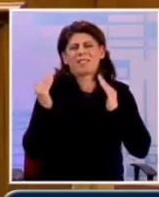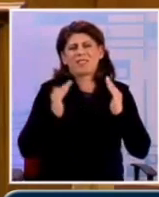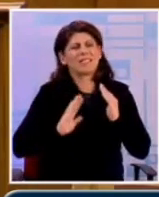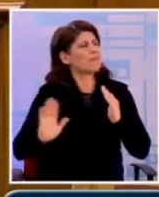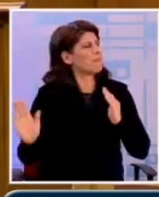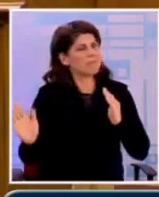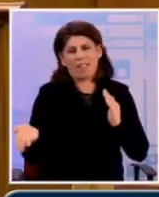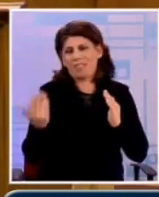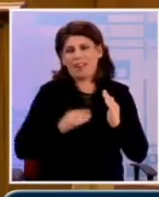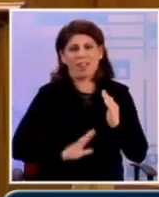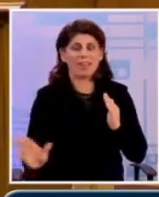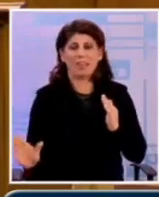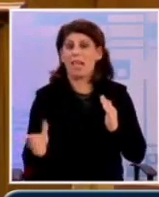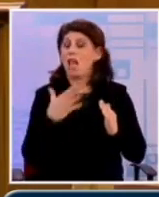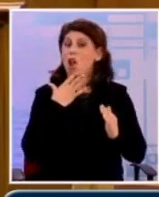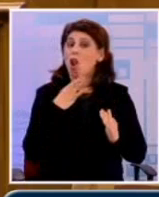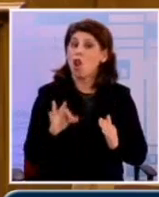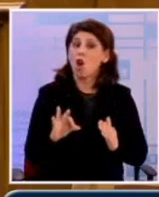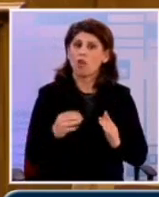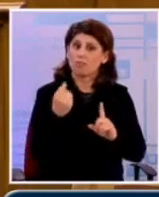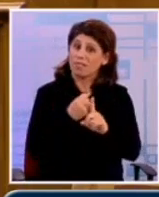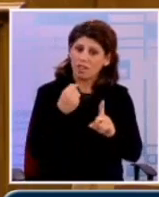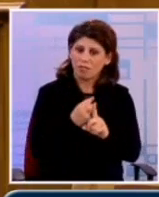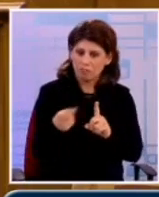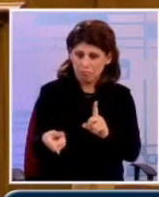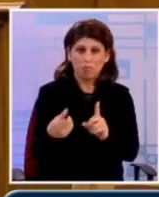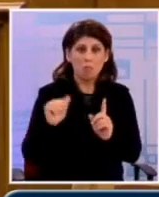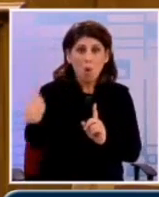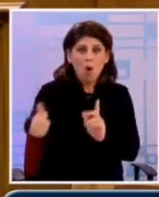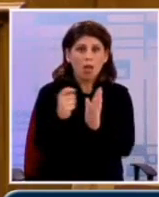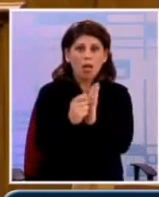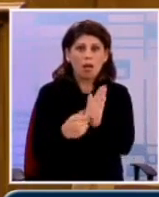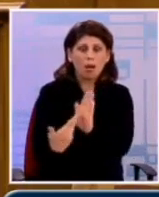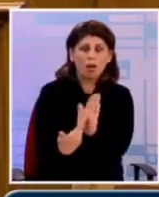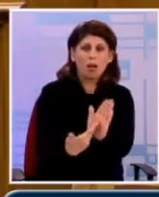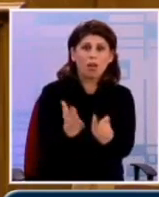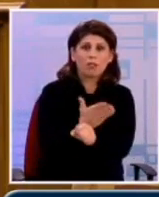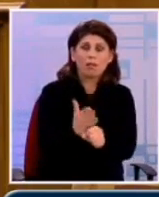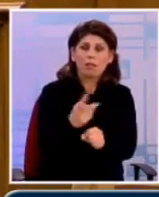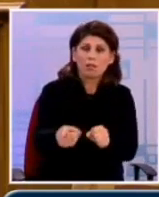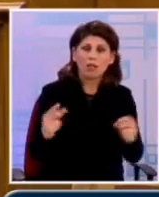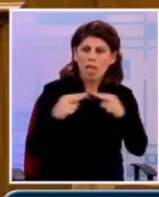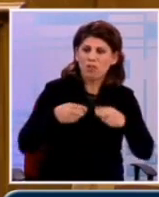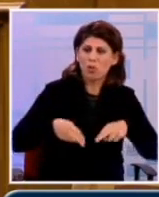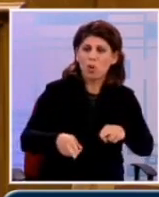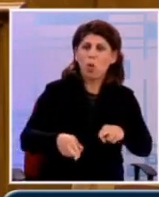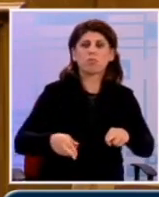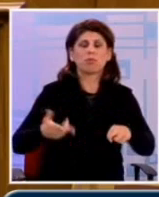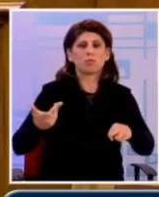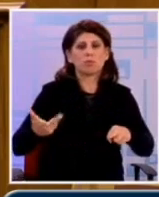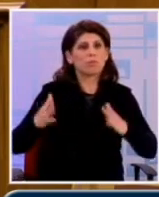καμία αμφισβήτηση για την διεκδίκηση συγκεκριμένων οφειλών που τεκμηριώνονται όχι μόνο